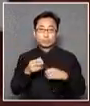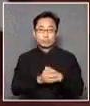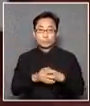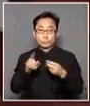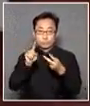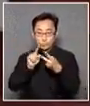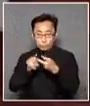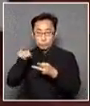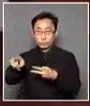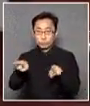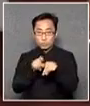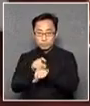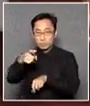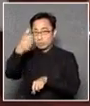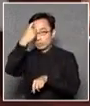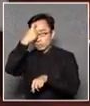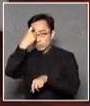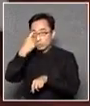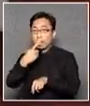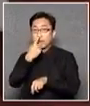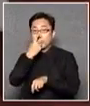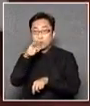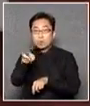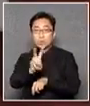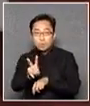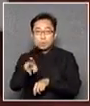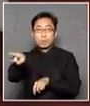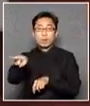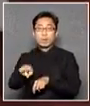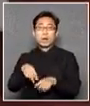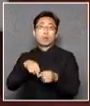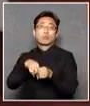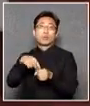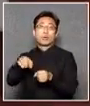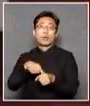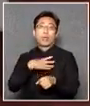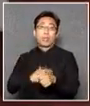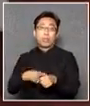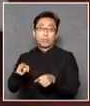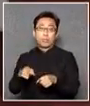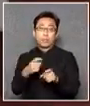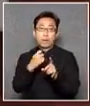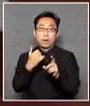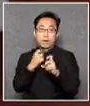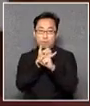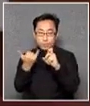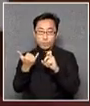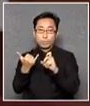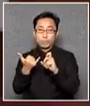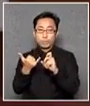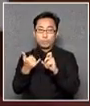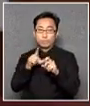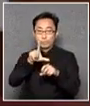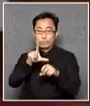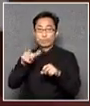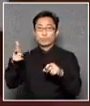國，亦都發生一場球場嘅慘劇，96名呢個利物浦嘅球迷係嘛？